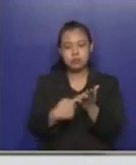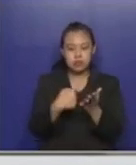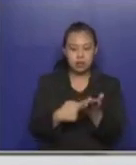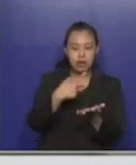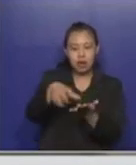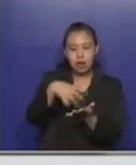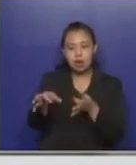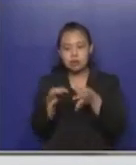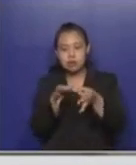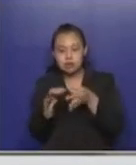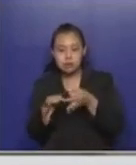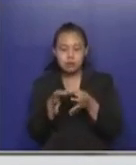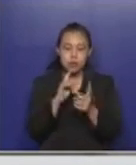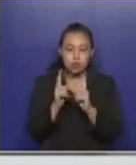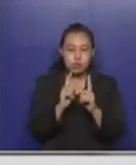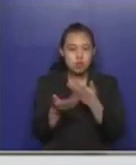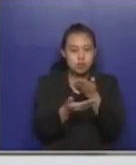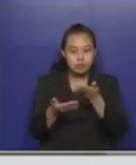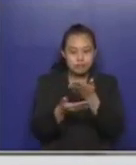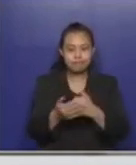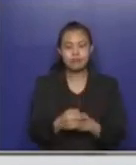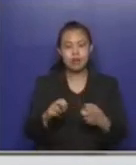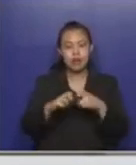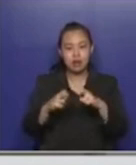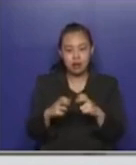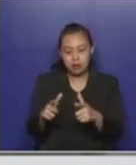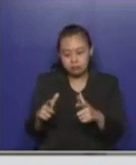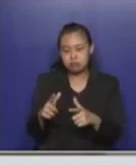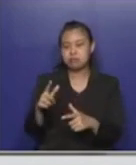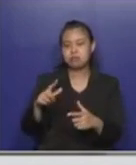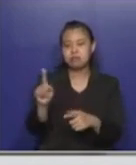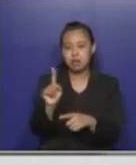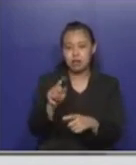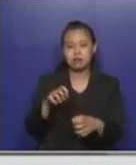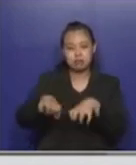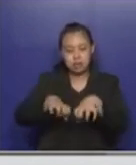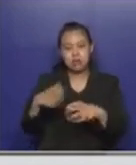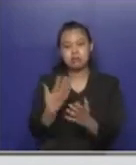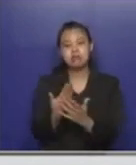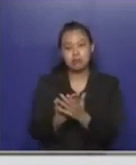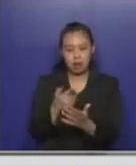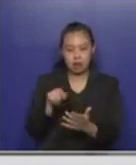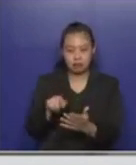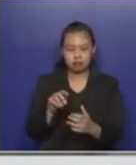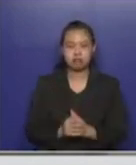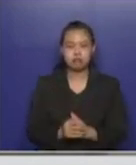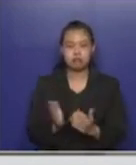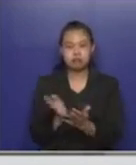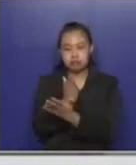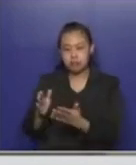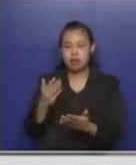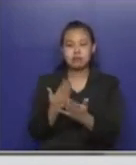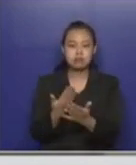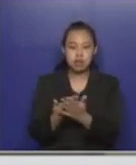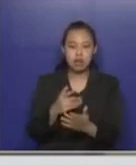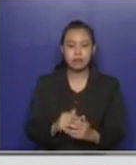เล็กๆด้วยนะคะเพราะปัญหาส่วนใหญ่ของธุรกิจขนาดเล็กก็คือเรื่องการบริหารการเงินและส่วนใหญ่ก็จะเริ่มจาก